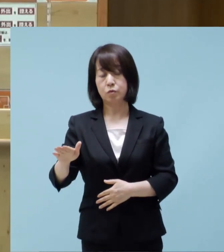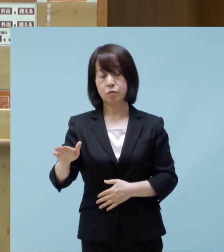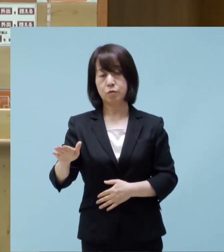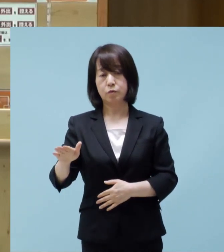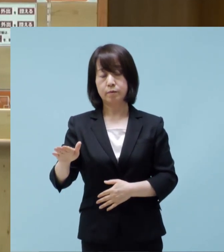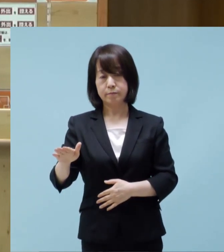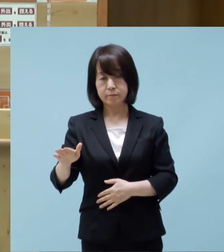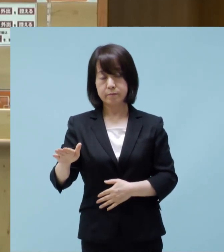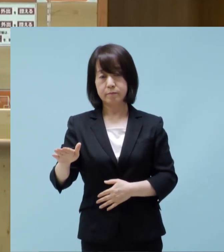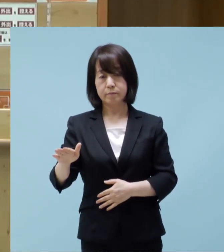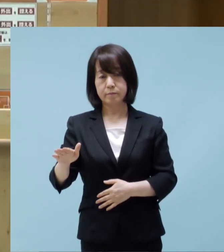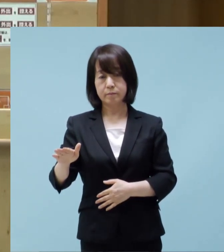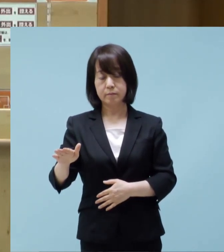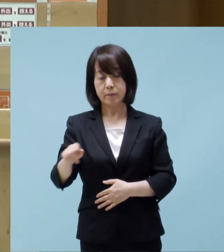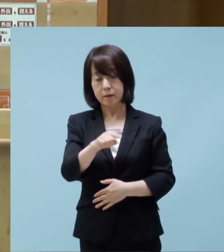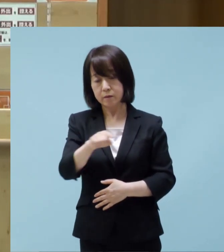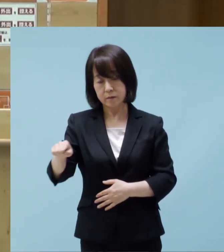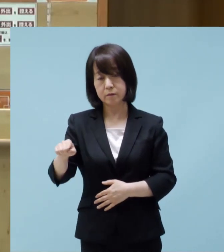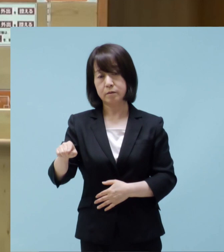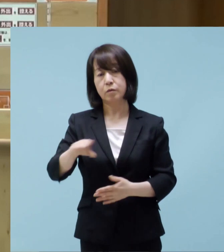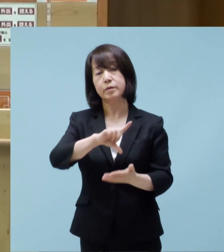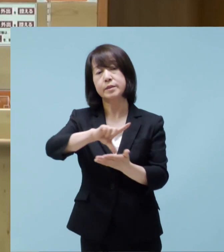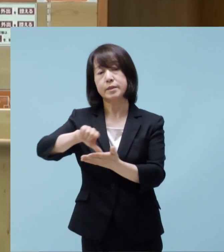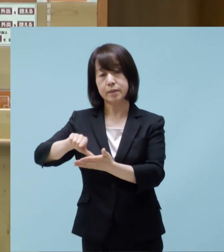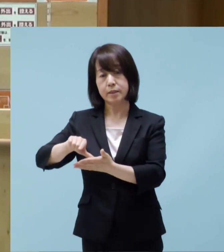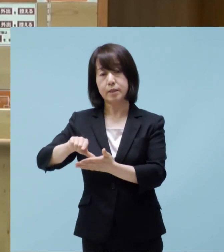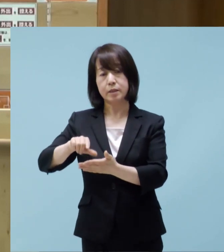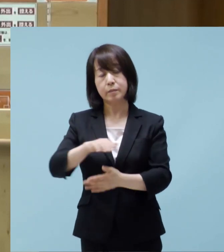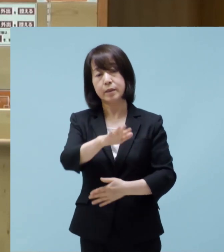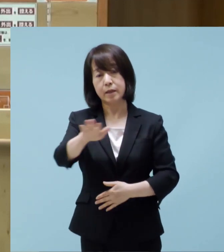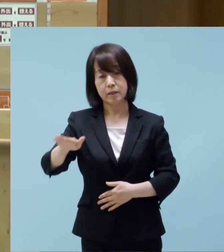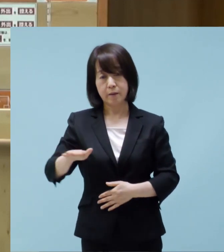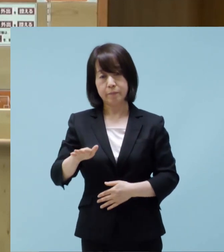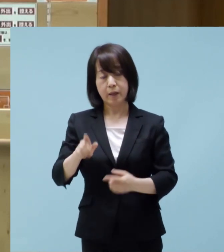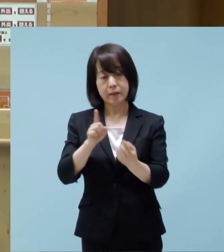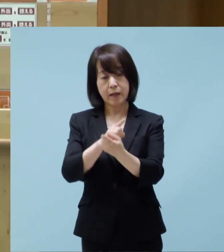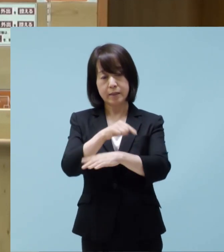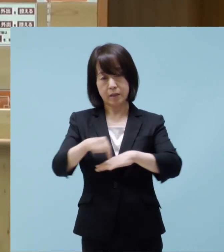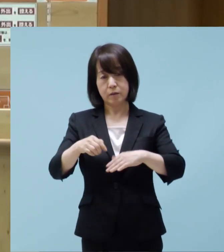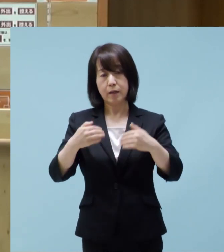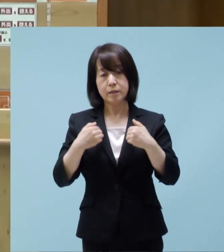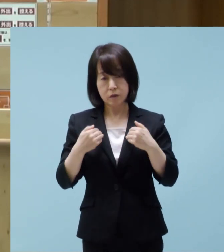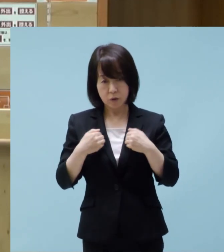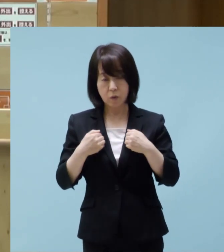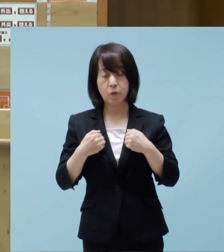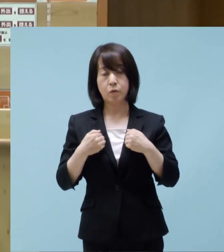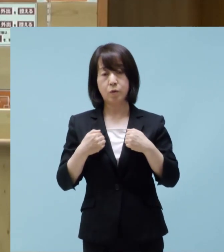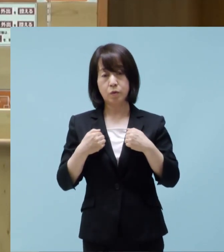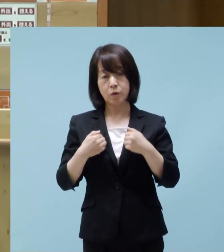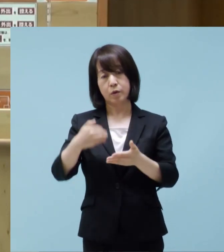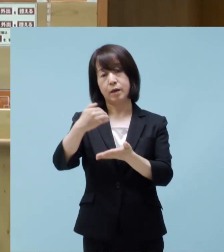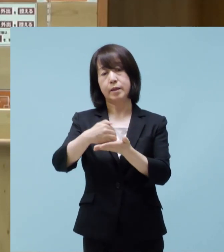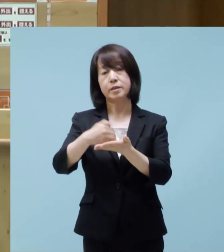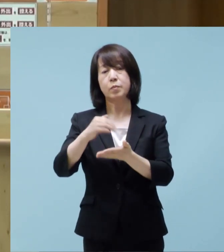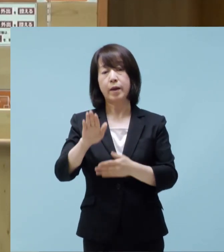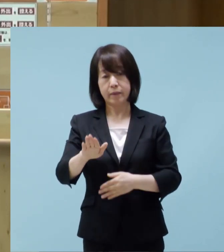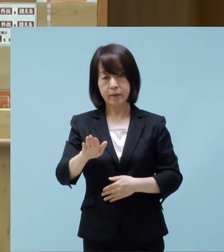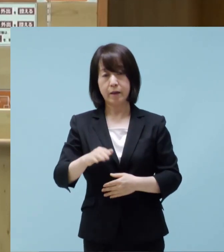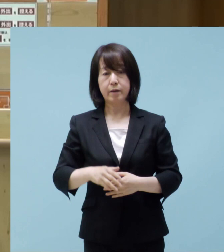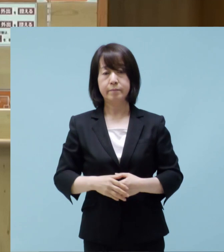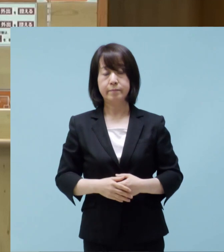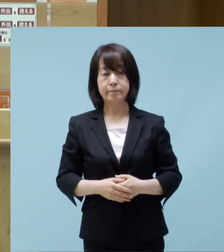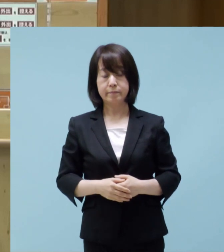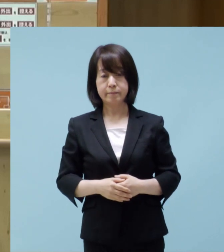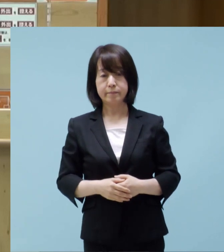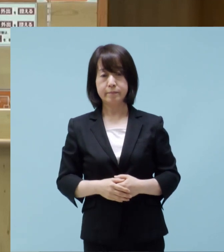自治体の皆さんもですね、対策を講じていく必要性、そういったお話もありました。またそういった段